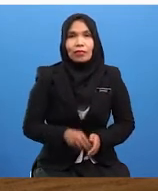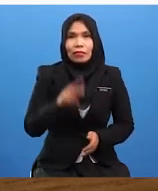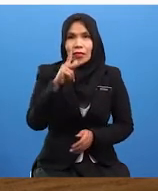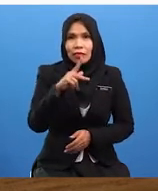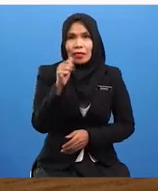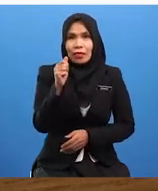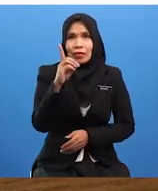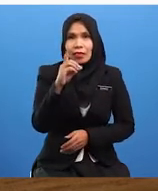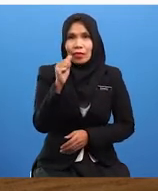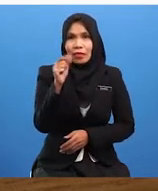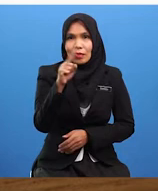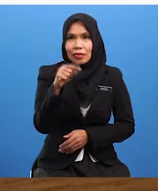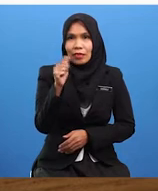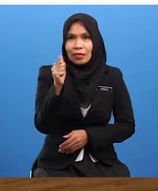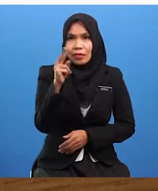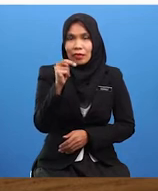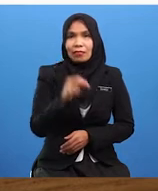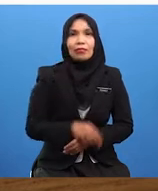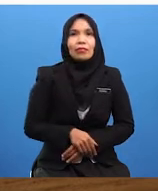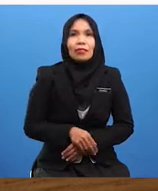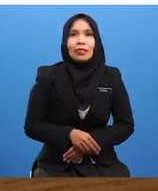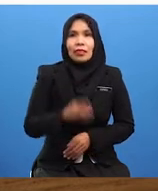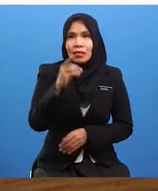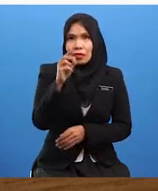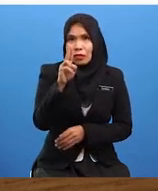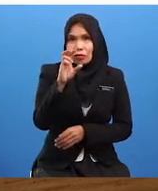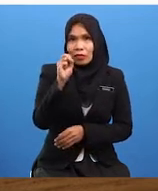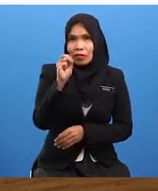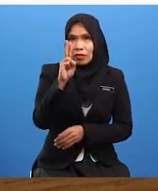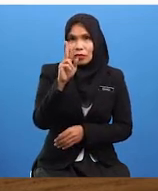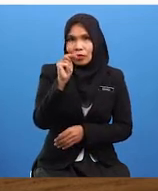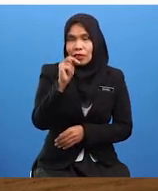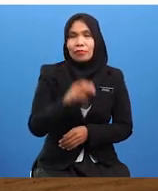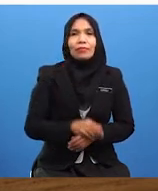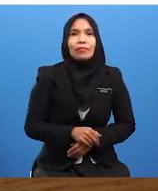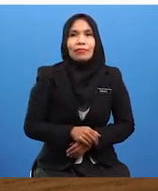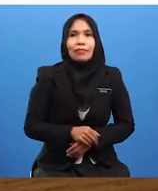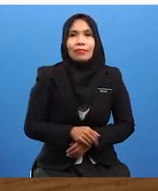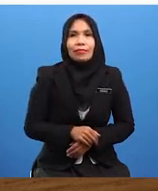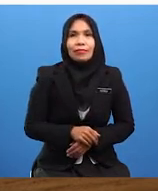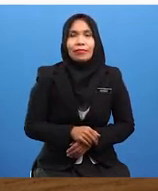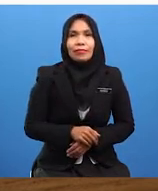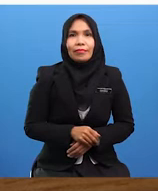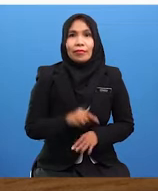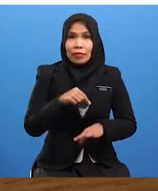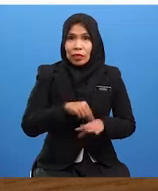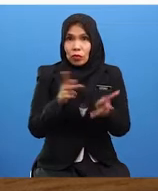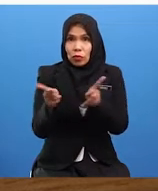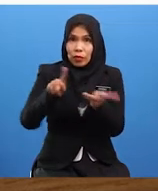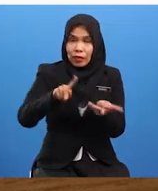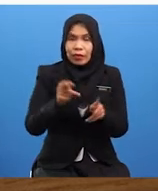kelaparan. Hominodun terpaksa dikorbankan, kemudian dikebumikan di satu